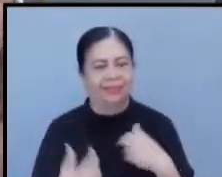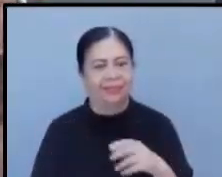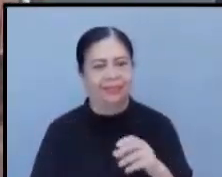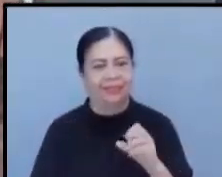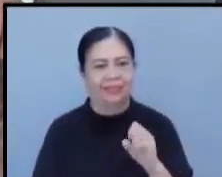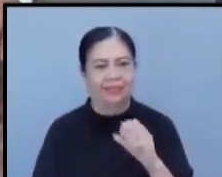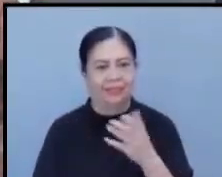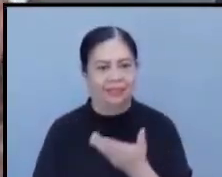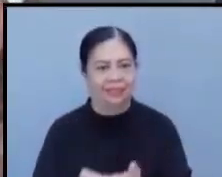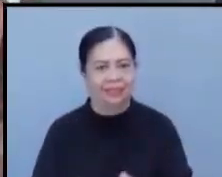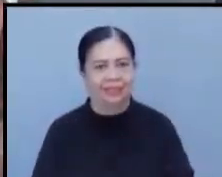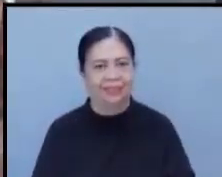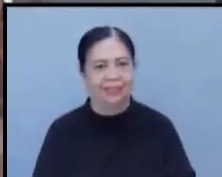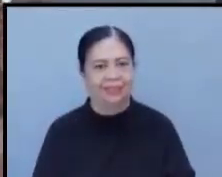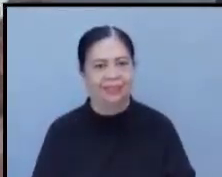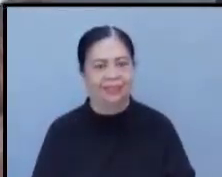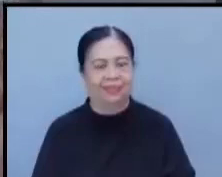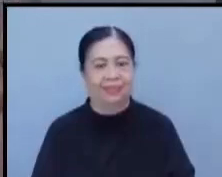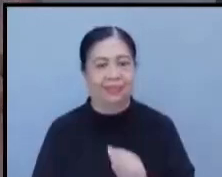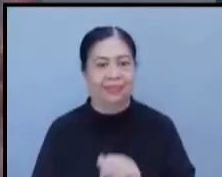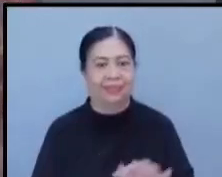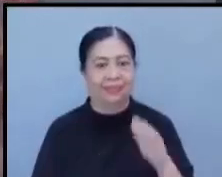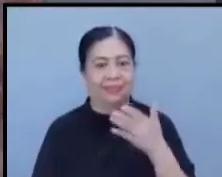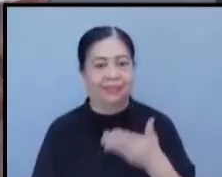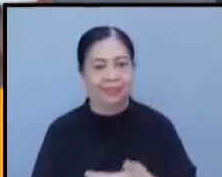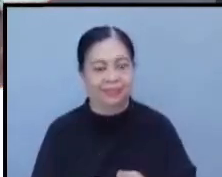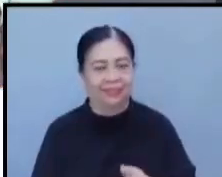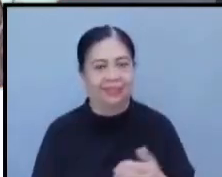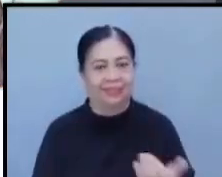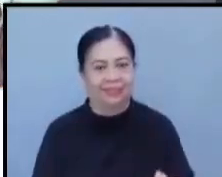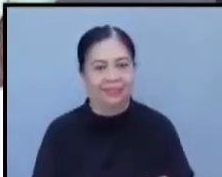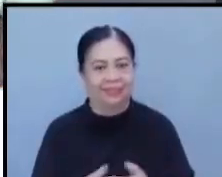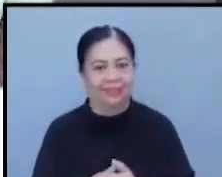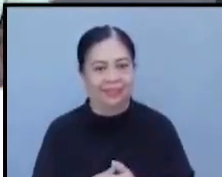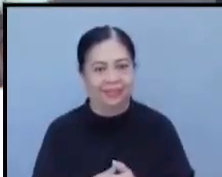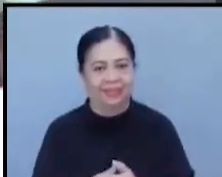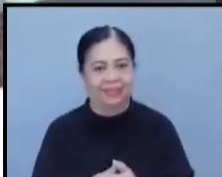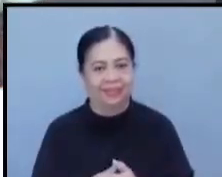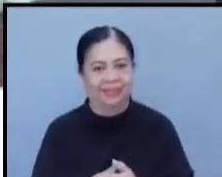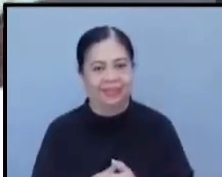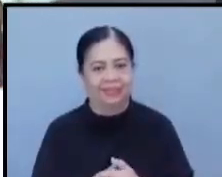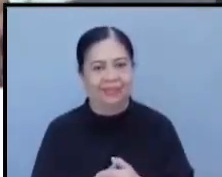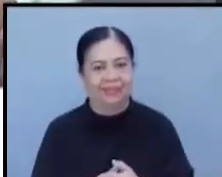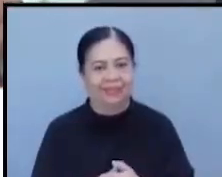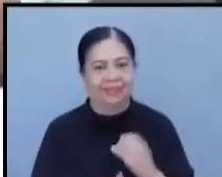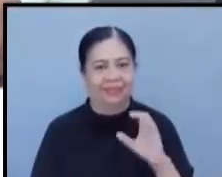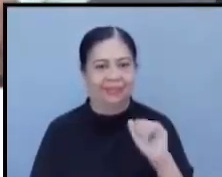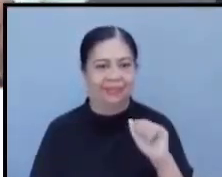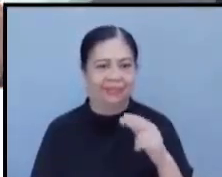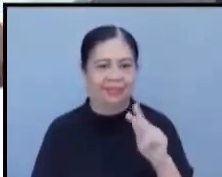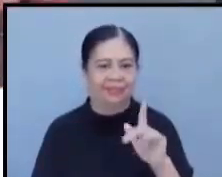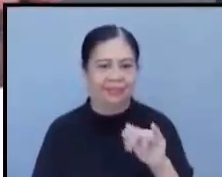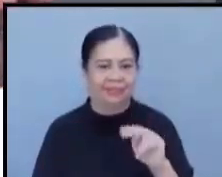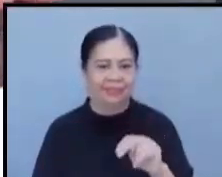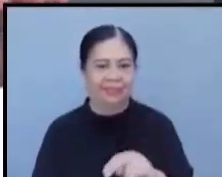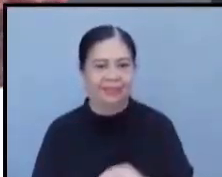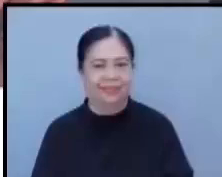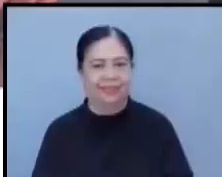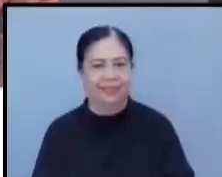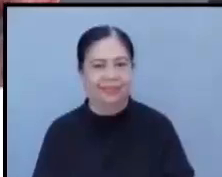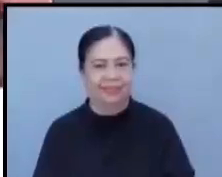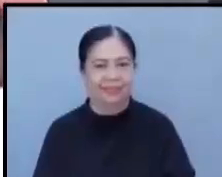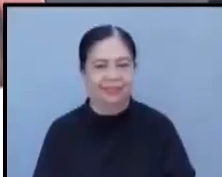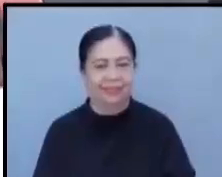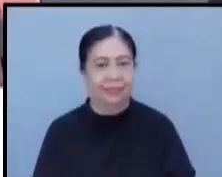Pudadera. Kaya naman, good morning at welcome to Rise and Shine Pilipinas, Savannah! Welcome. Good morning po! Good morning! Una sa lahat, syempre, paano